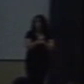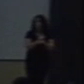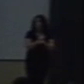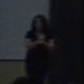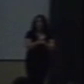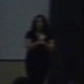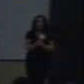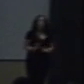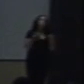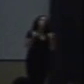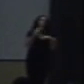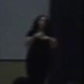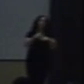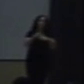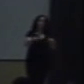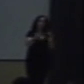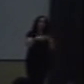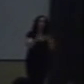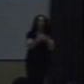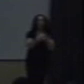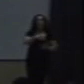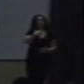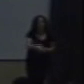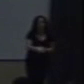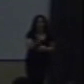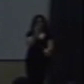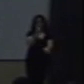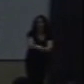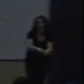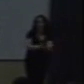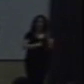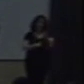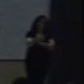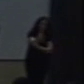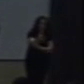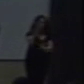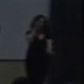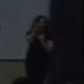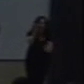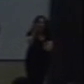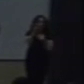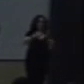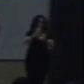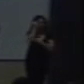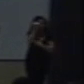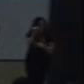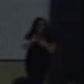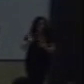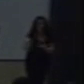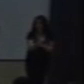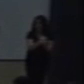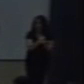preparada, crítica i capaç d'aquesta suma d'informació a convertir-la